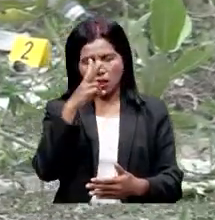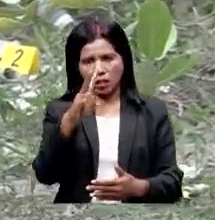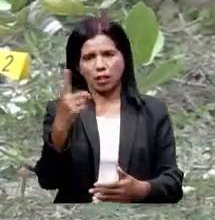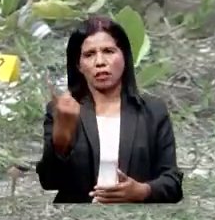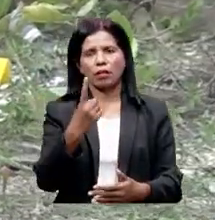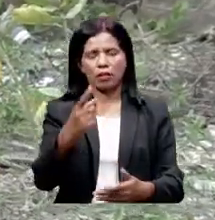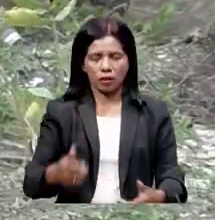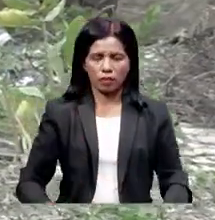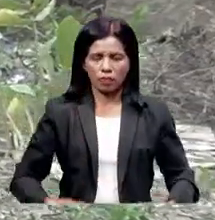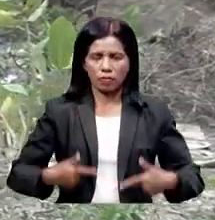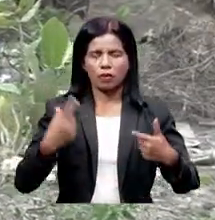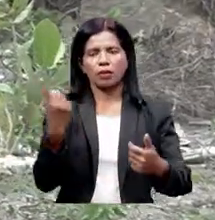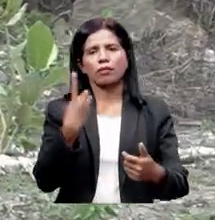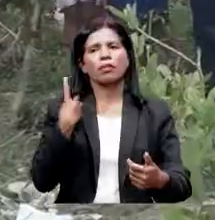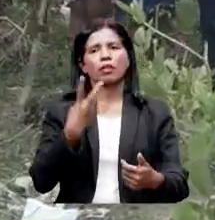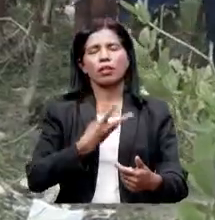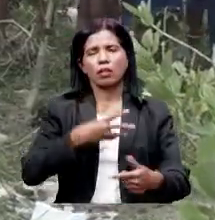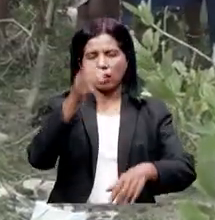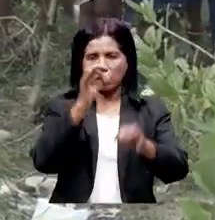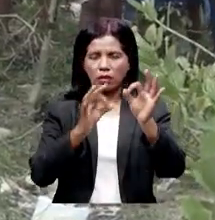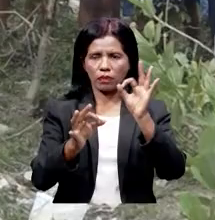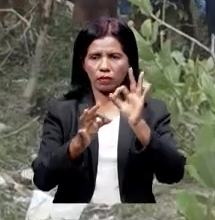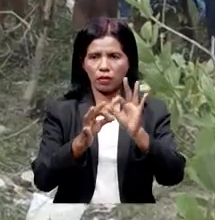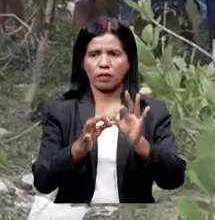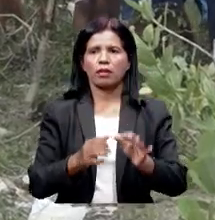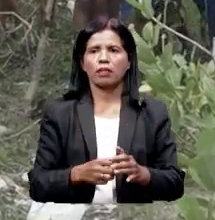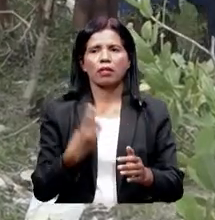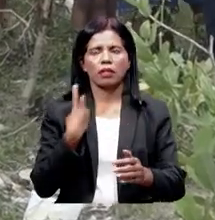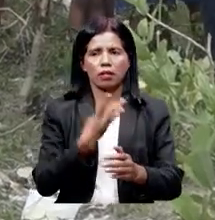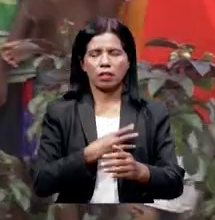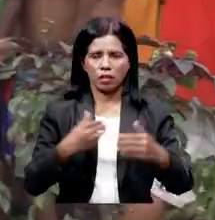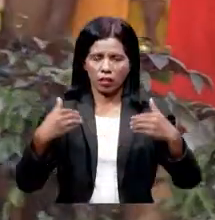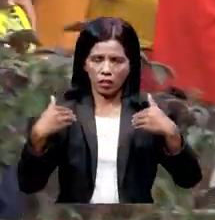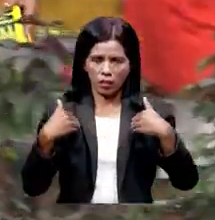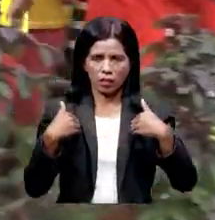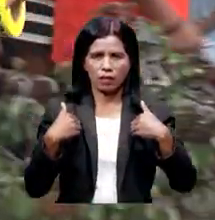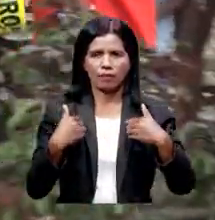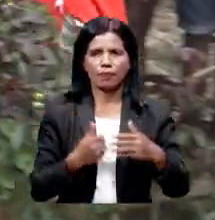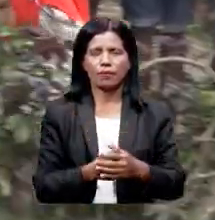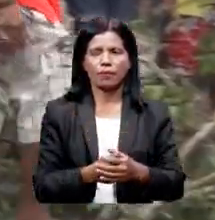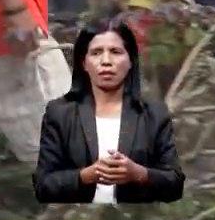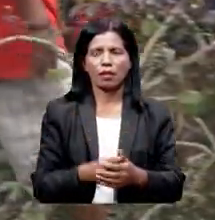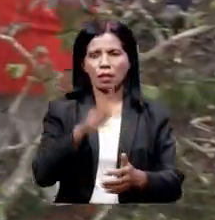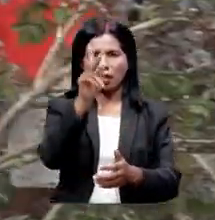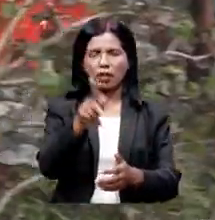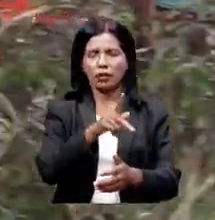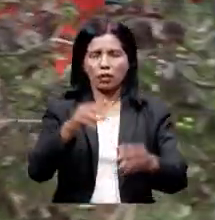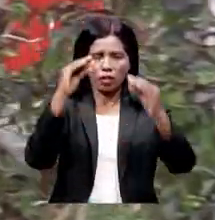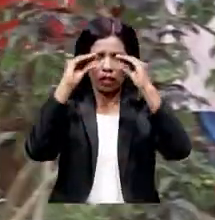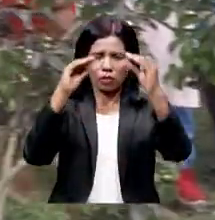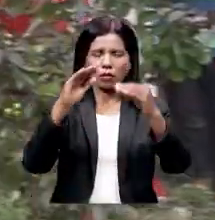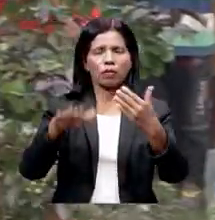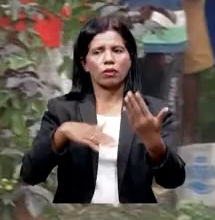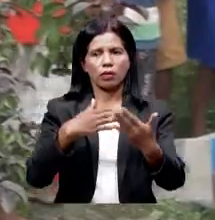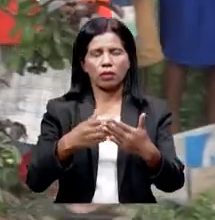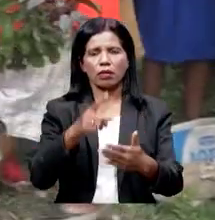nafating, Moris nafating iya ita ninia fiar, ita iya moral, moral katolik yang hanorin buat oyoin,